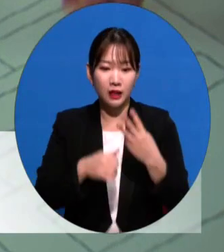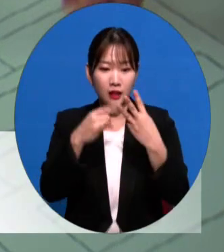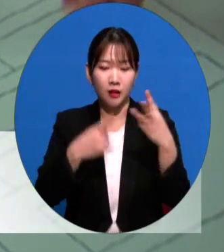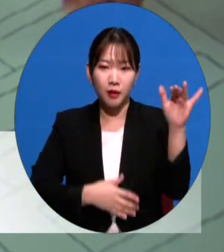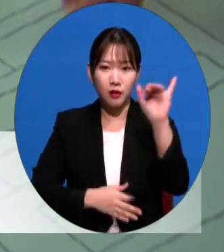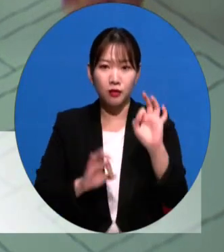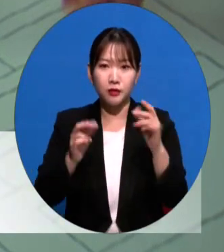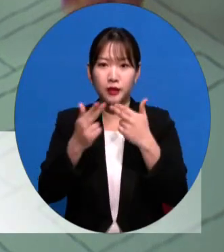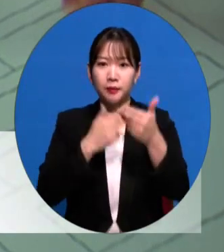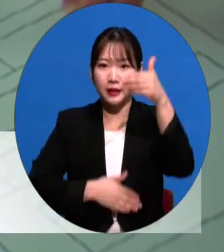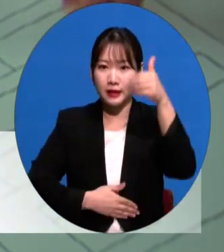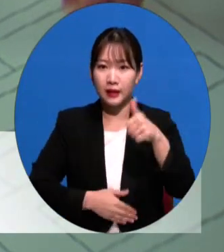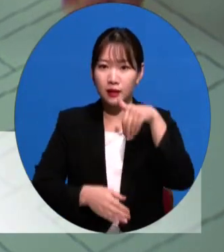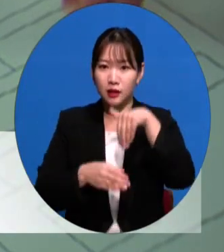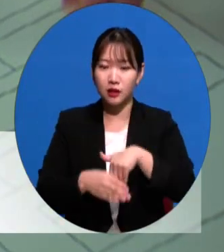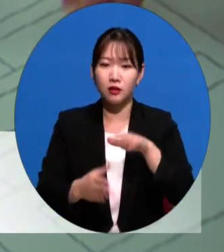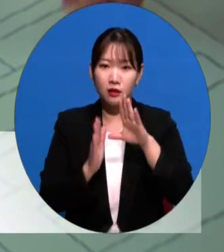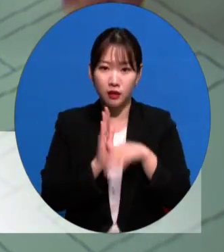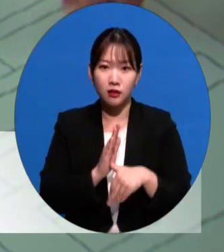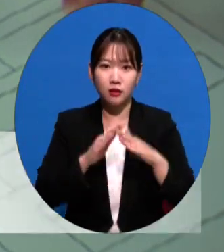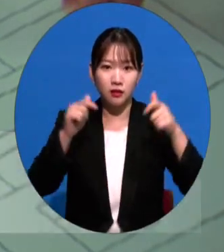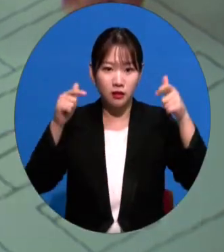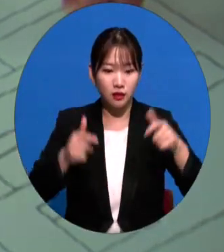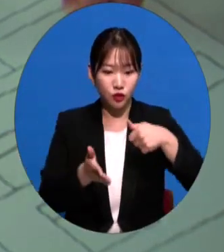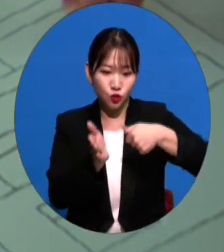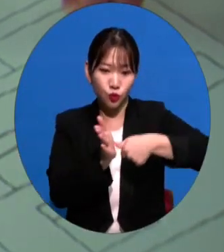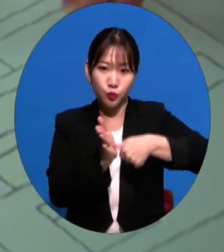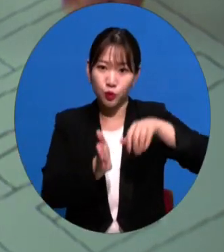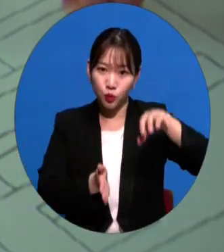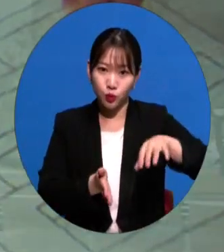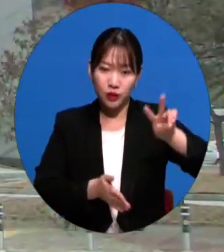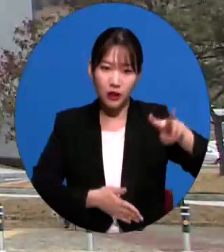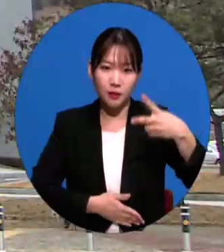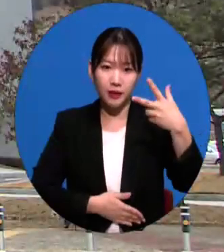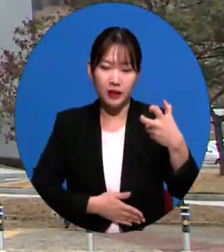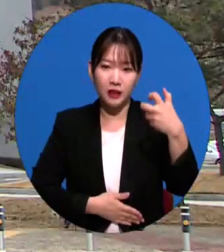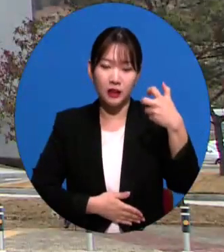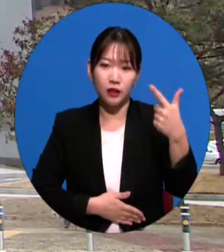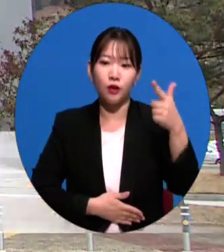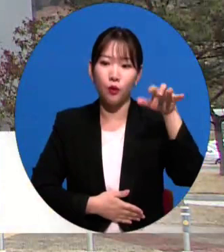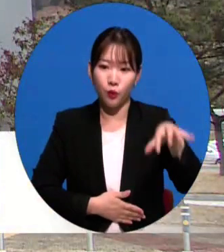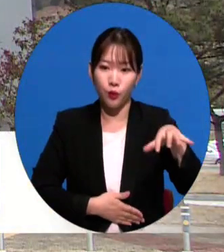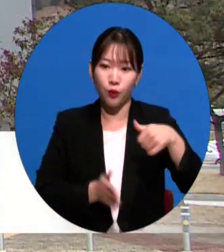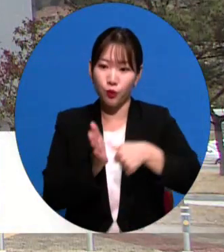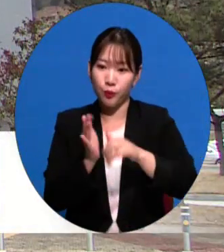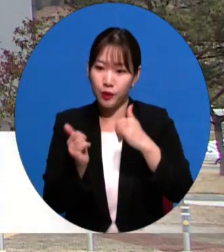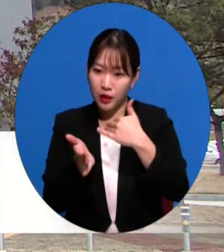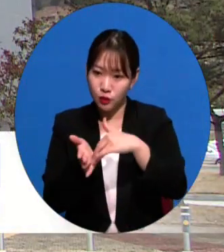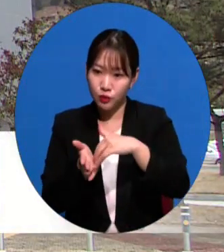제3회 전국 동시조합장 선거에서 전남적 투표수는 276곳, 선거인은